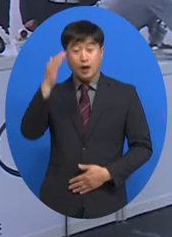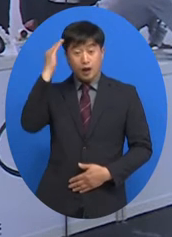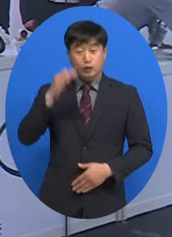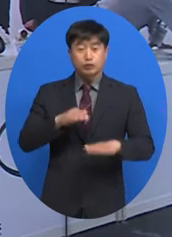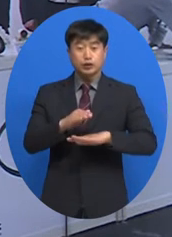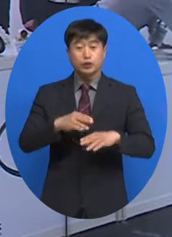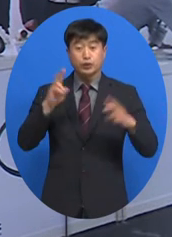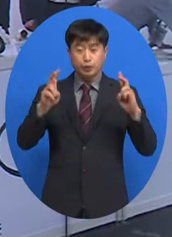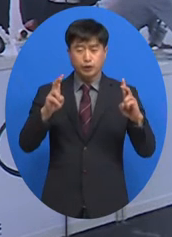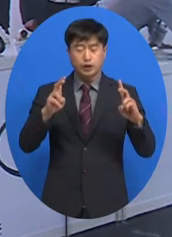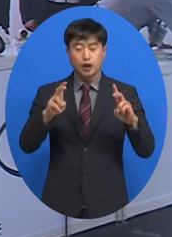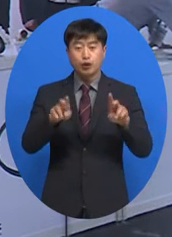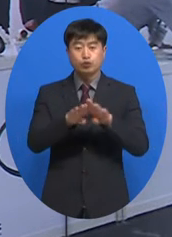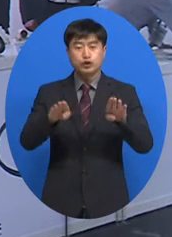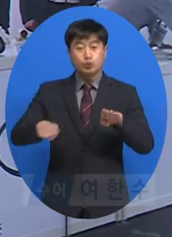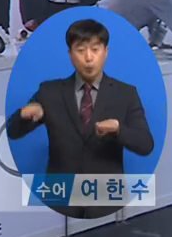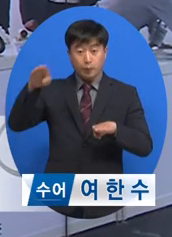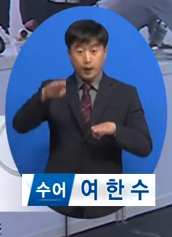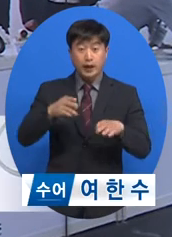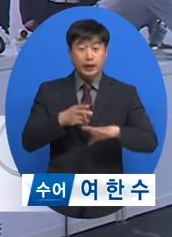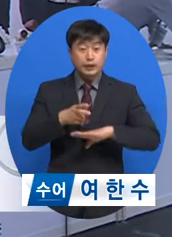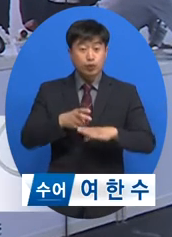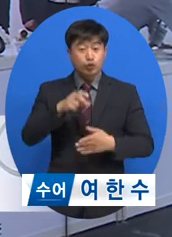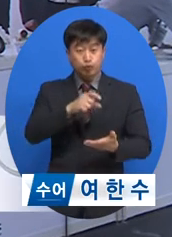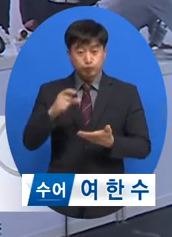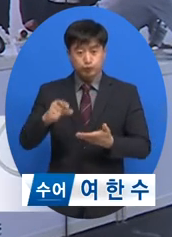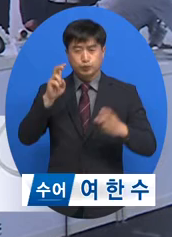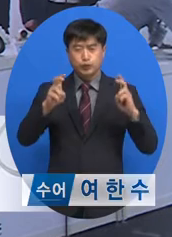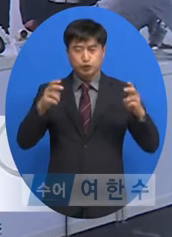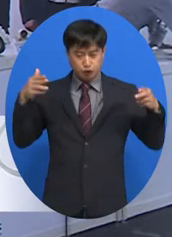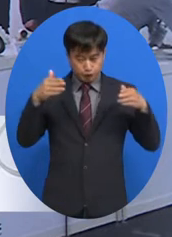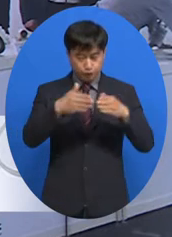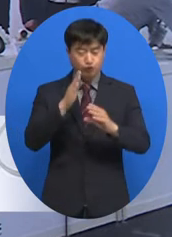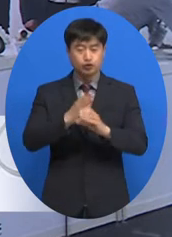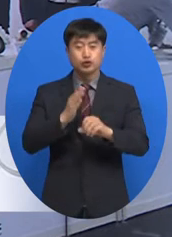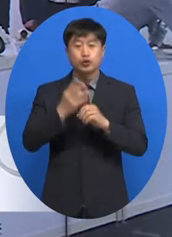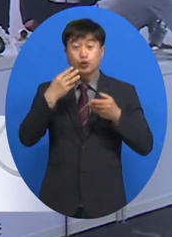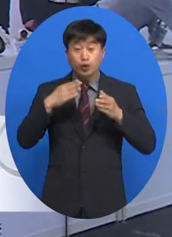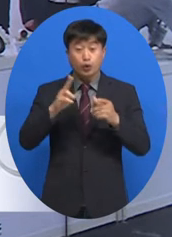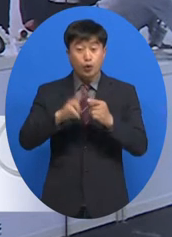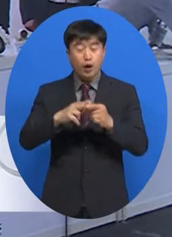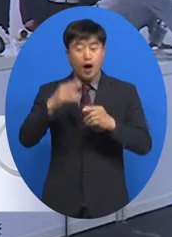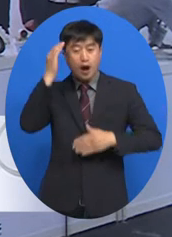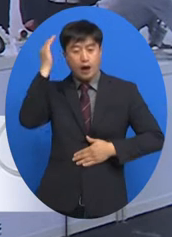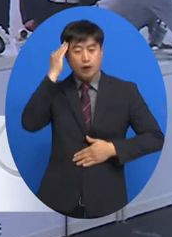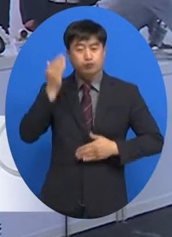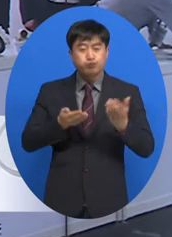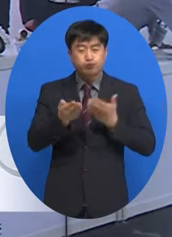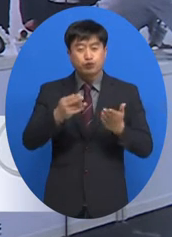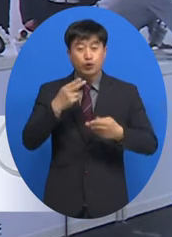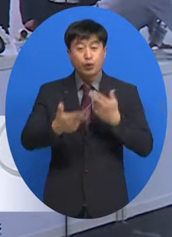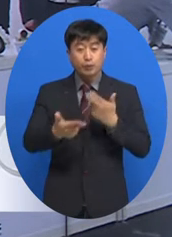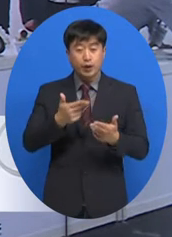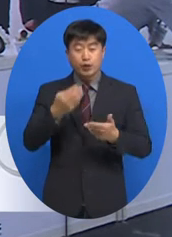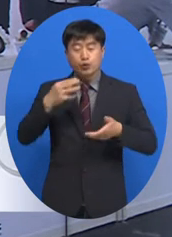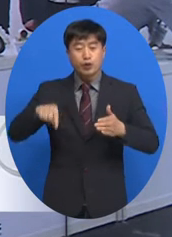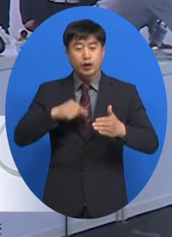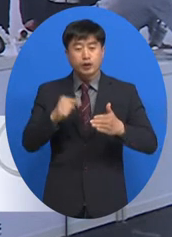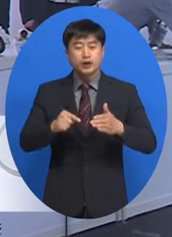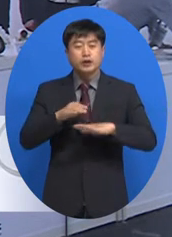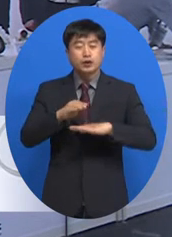국내 자동차 업계 위상이 높아지며 자동차 부품업계도 주목받고 있는데요 경기도와 한국 무역협회가 돈의 자동차